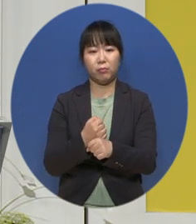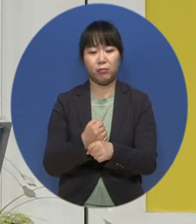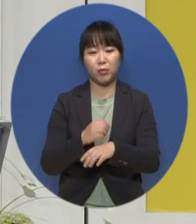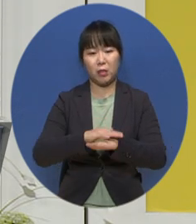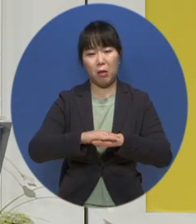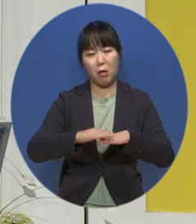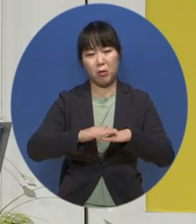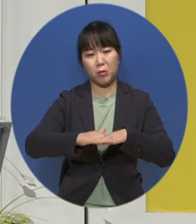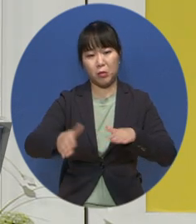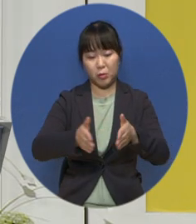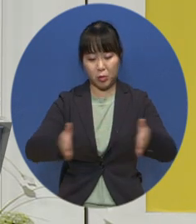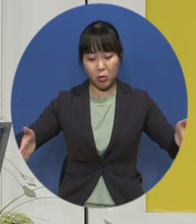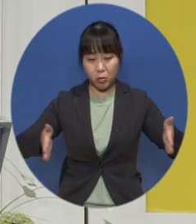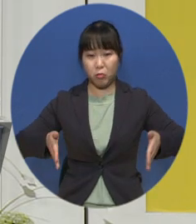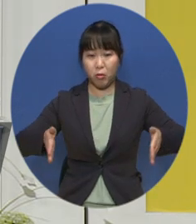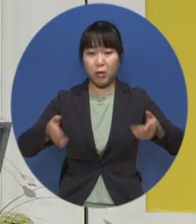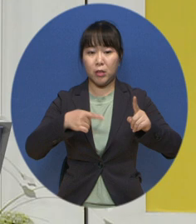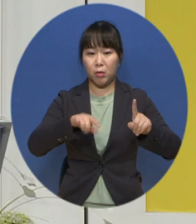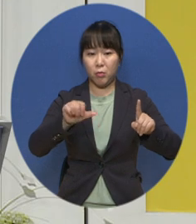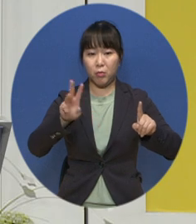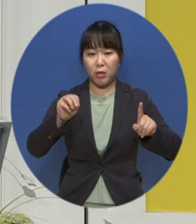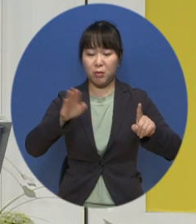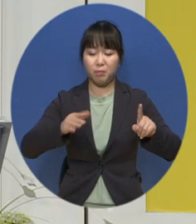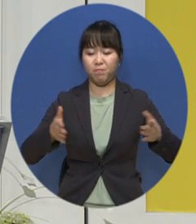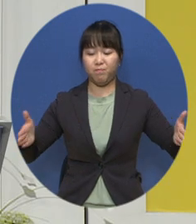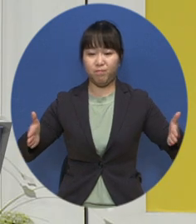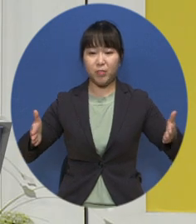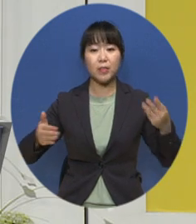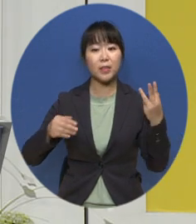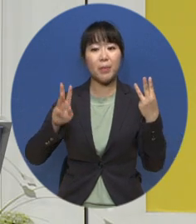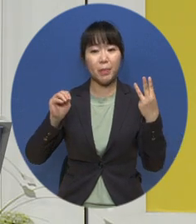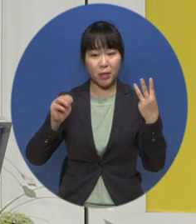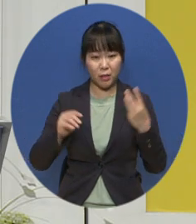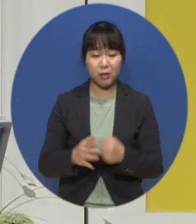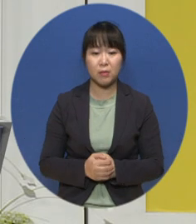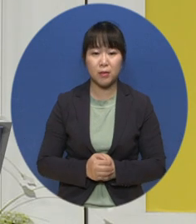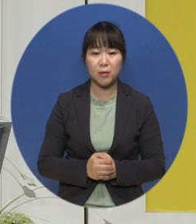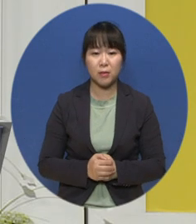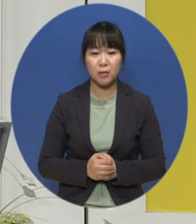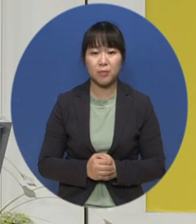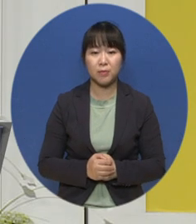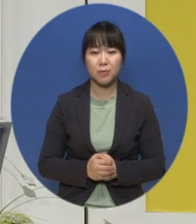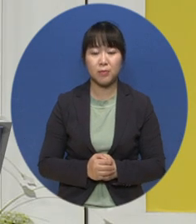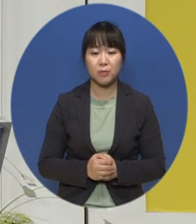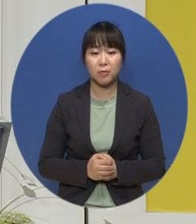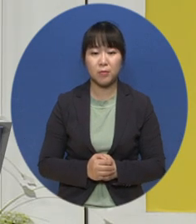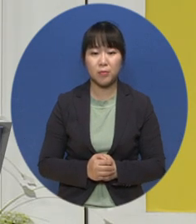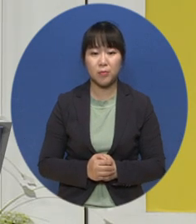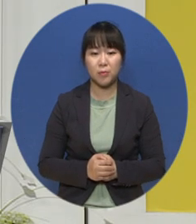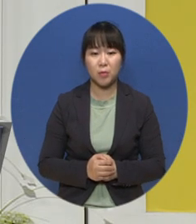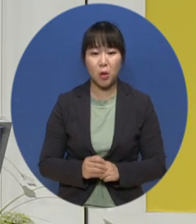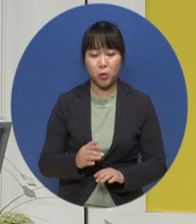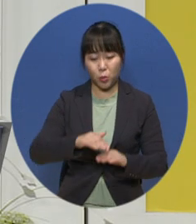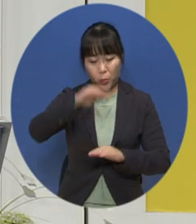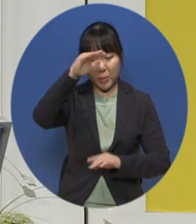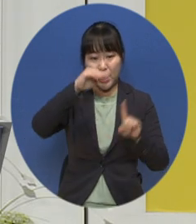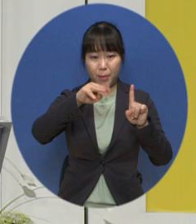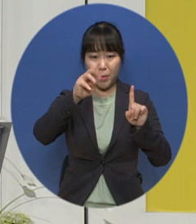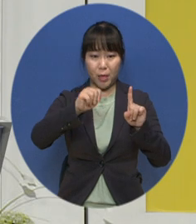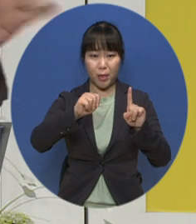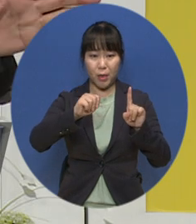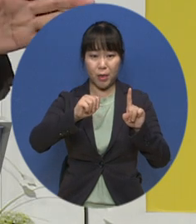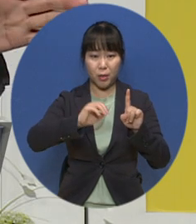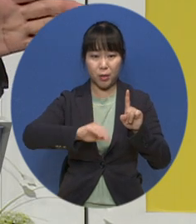경사로를 이제 2.5 메단 되고 삶의 다 로마는 먹어 넓이를 거라고 이제 이 그 높이 1m 의 8매 한데